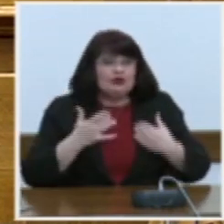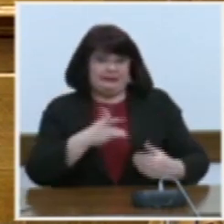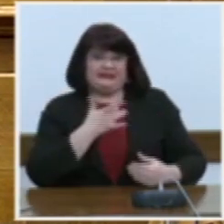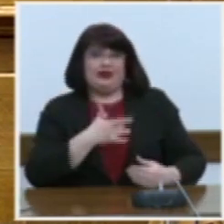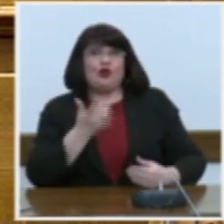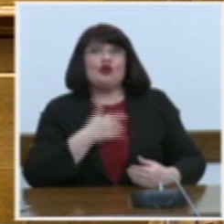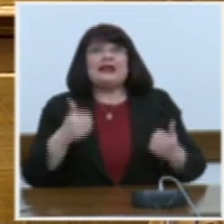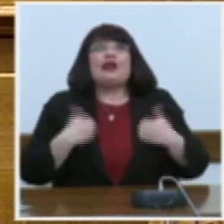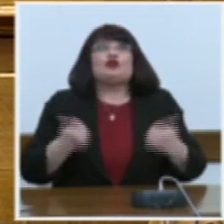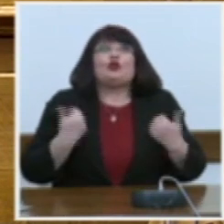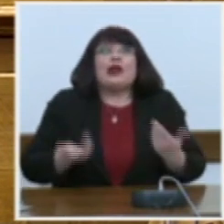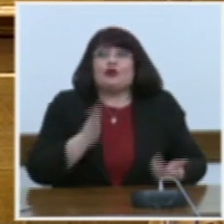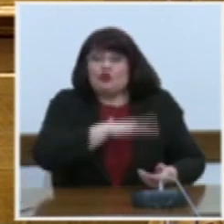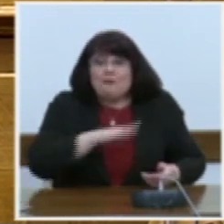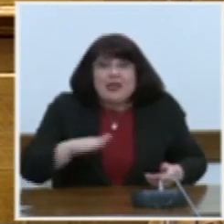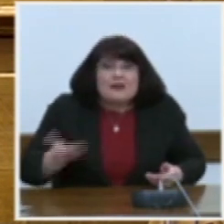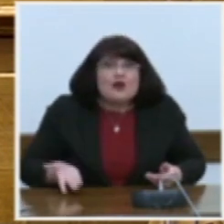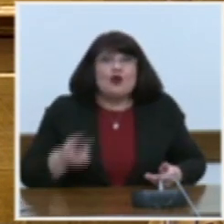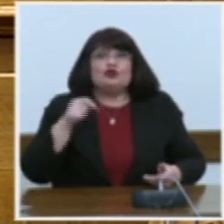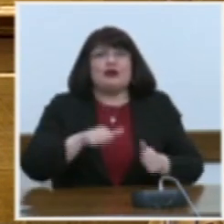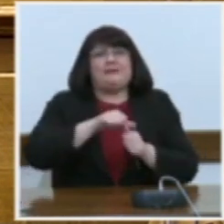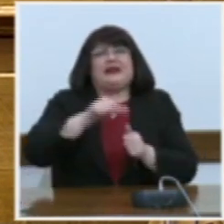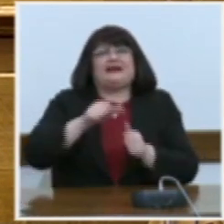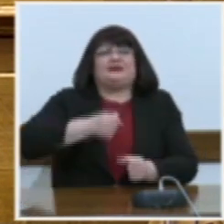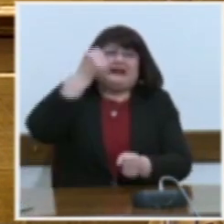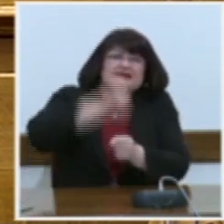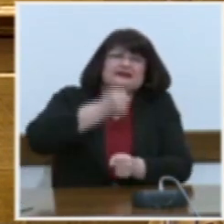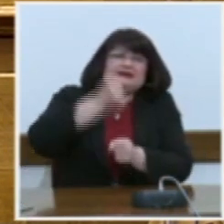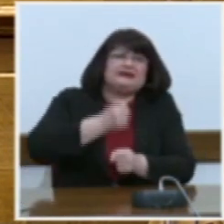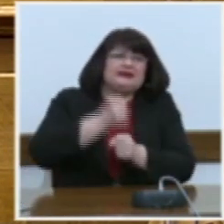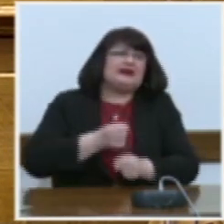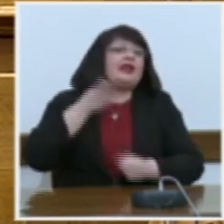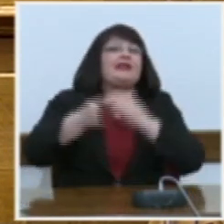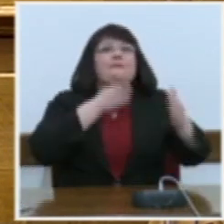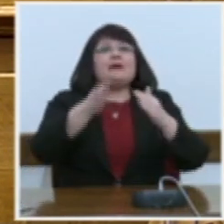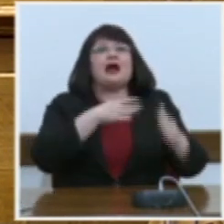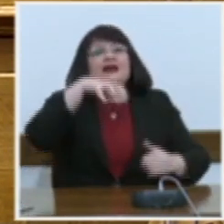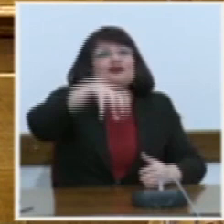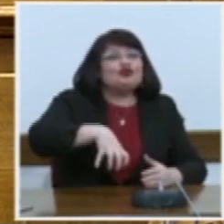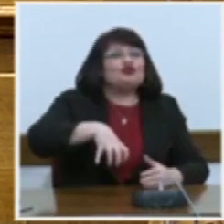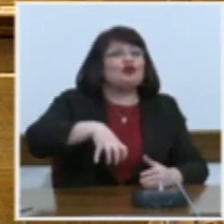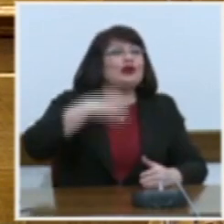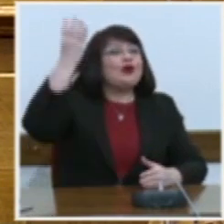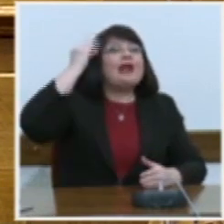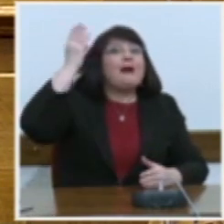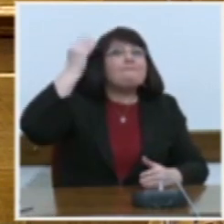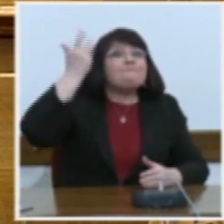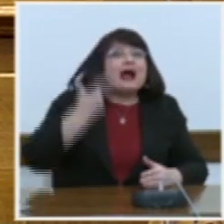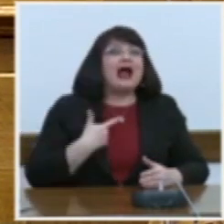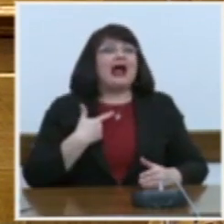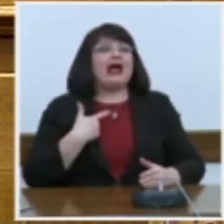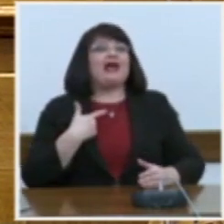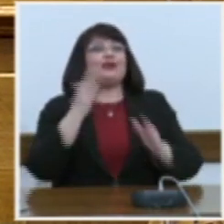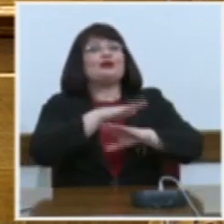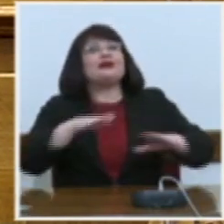νέων παιδιών που μήνες τώρα παραμένουν μακριά από το φυσικό χώρο για τη μόρφωσή τους που είναι οι σχολικές